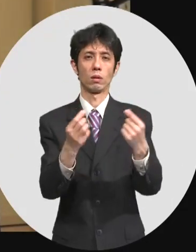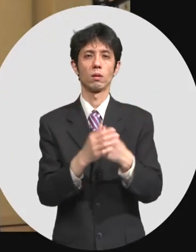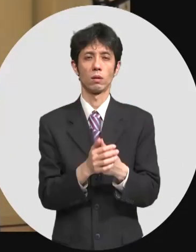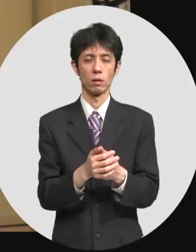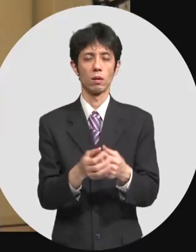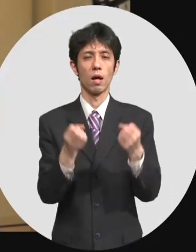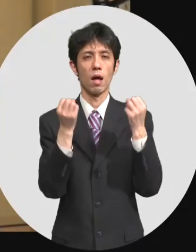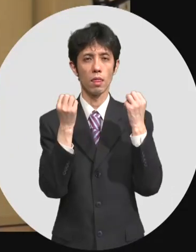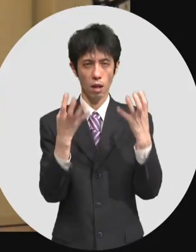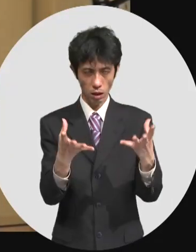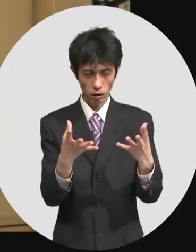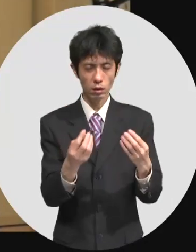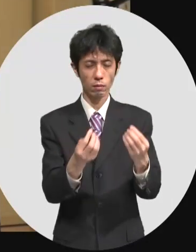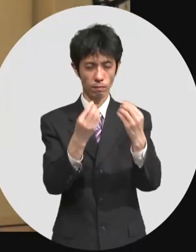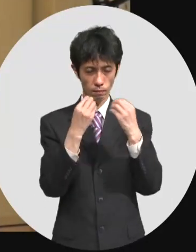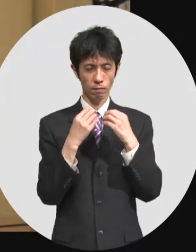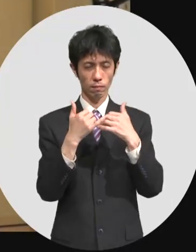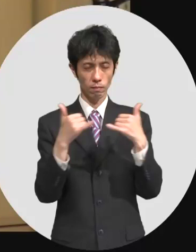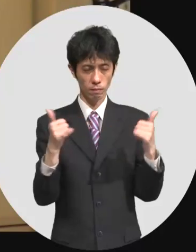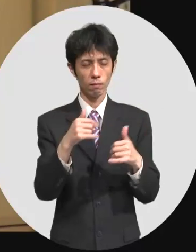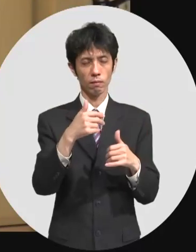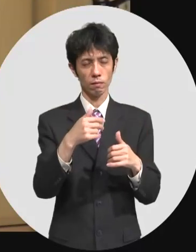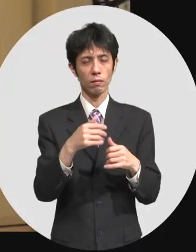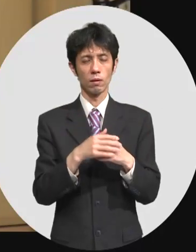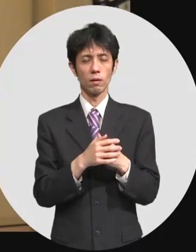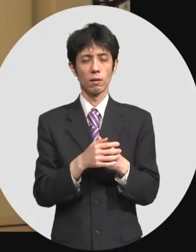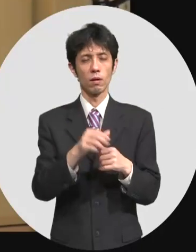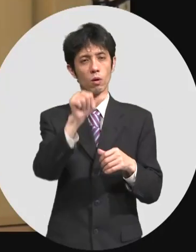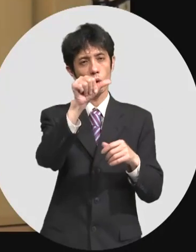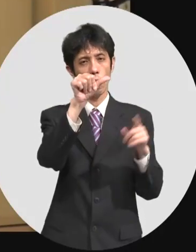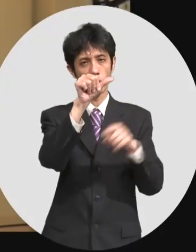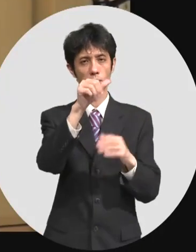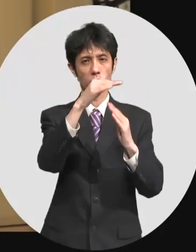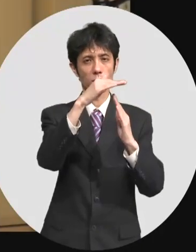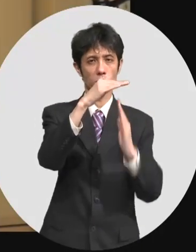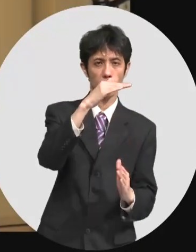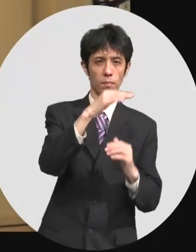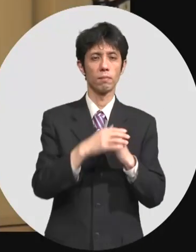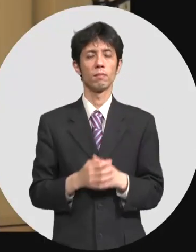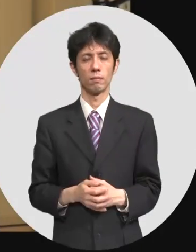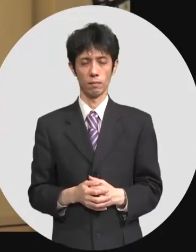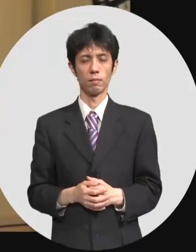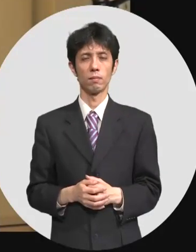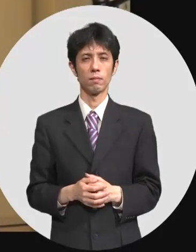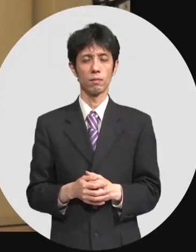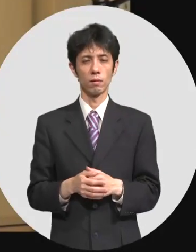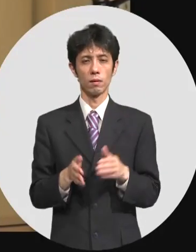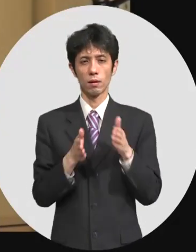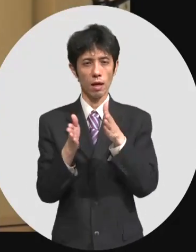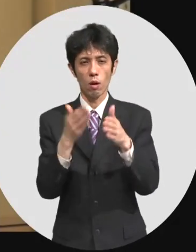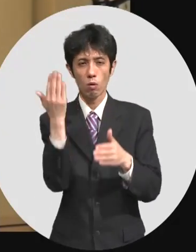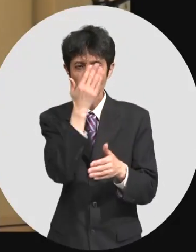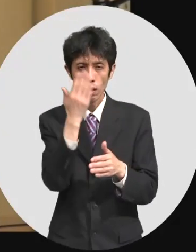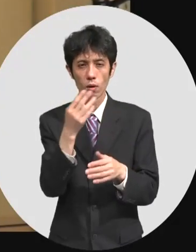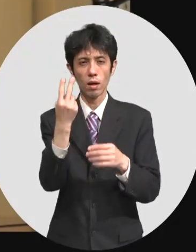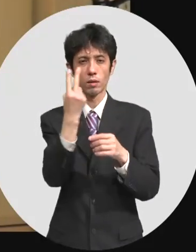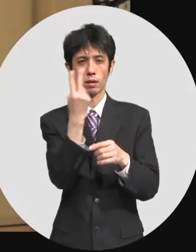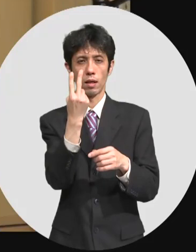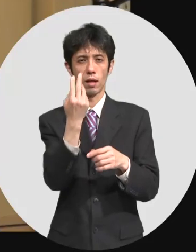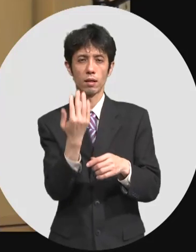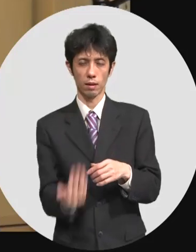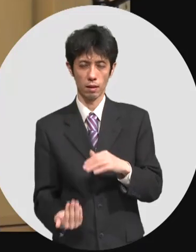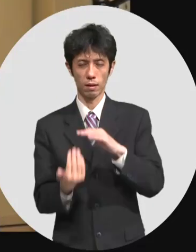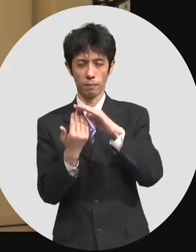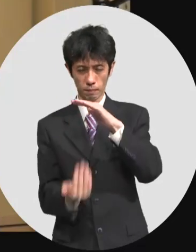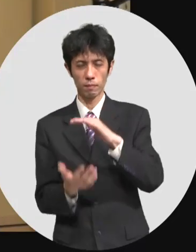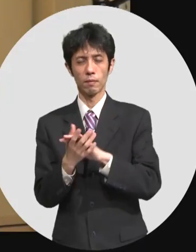が、新規の陽性者数が7日間平均でございますが5名未満、それから感染経路不明者が2名